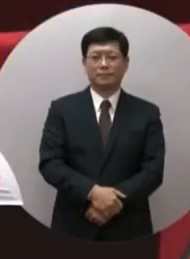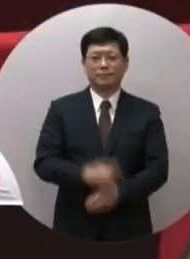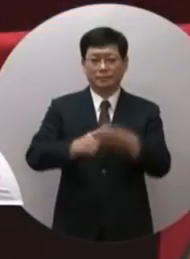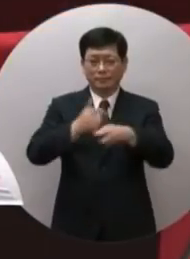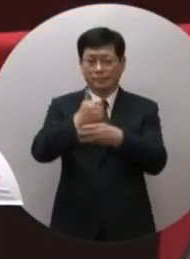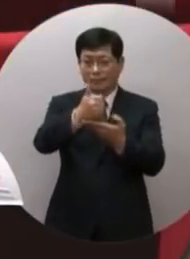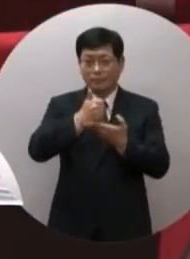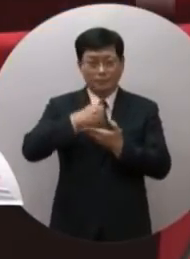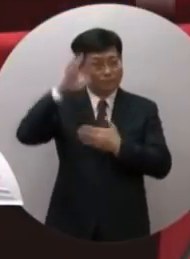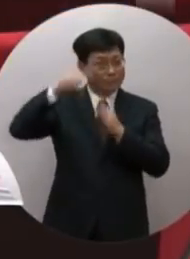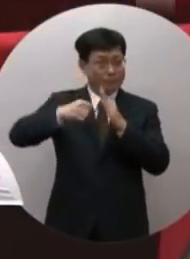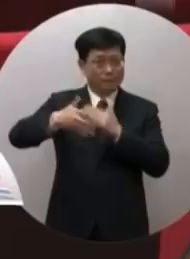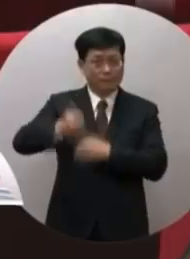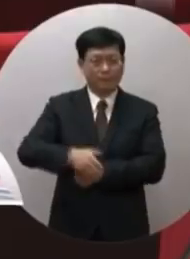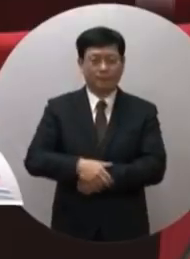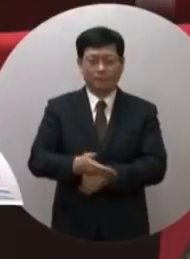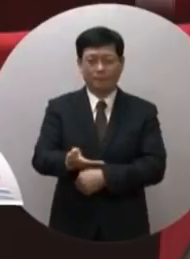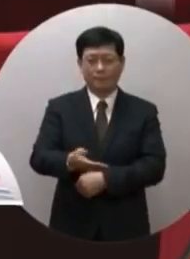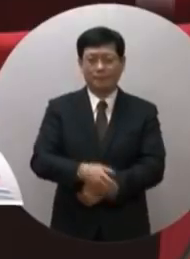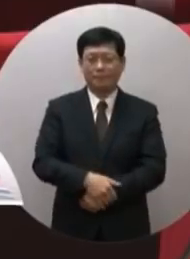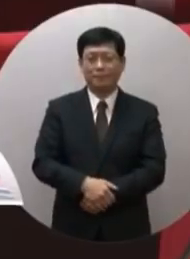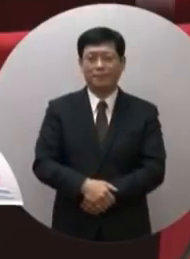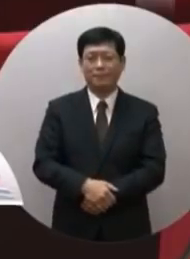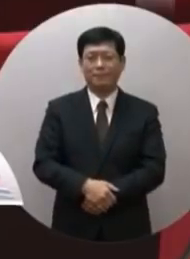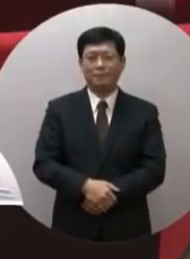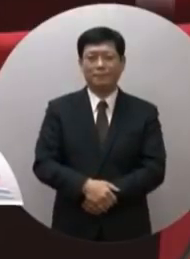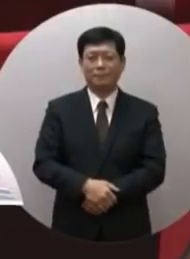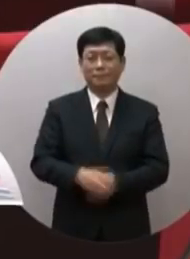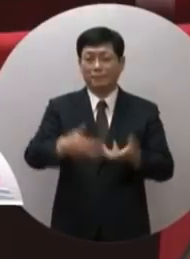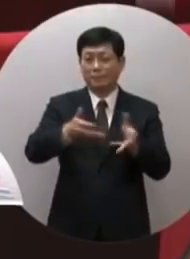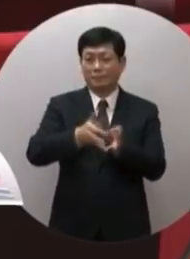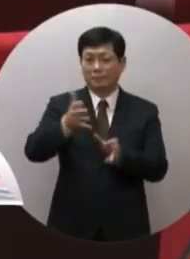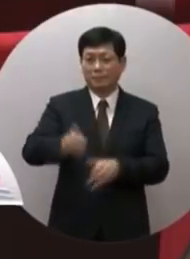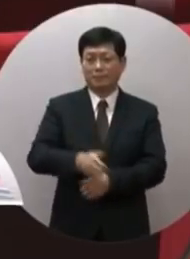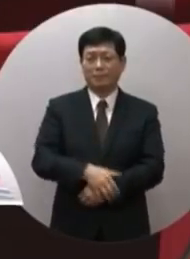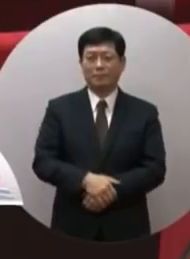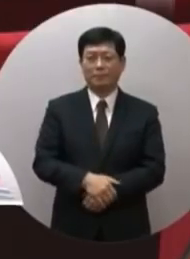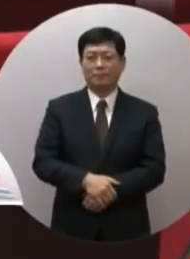主席，请苏院长。 请苏院长。 部长。